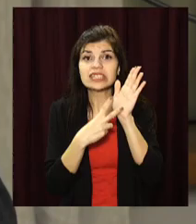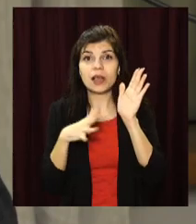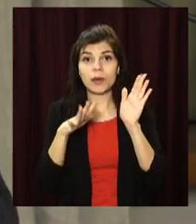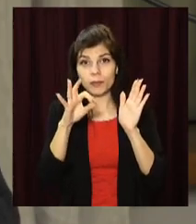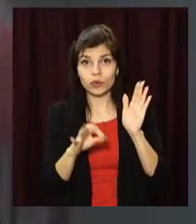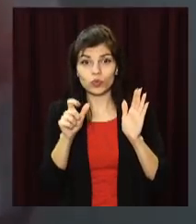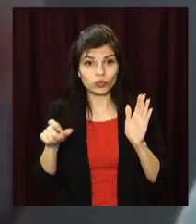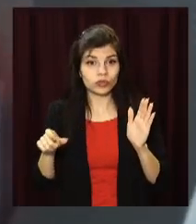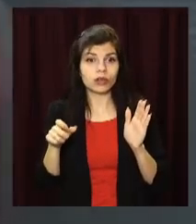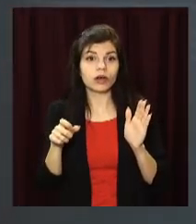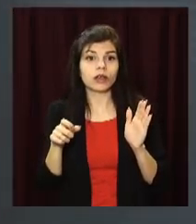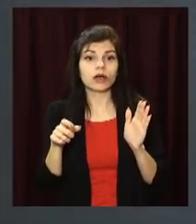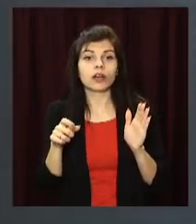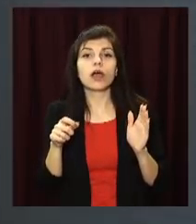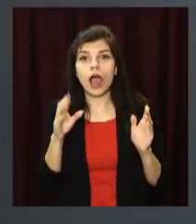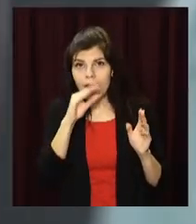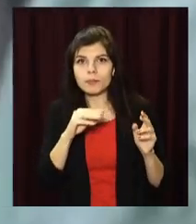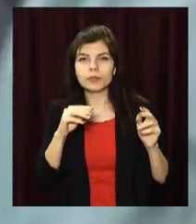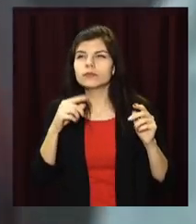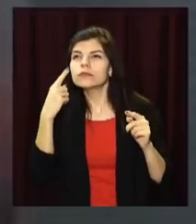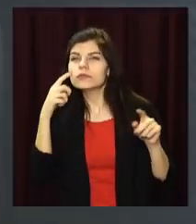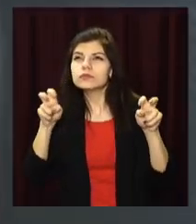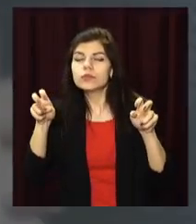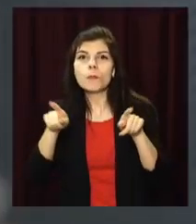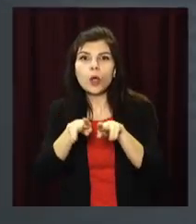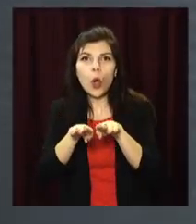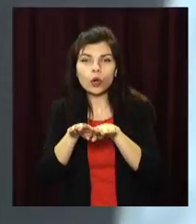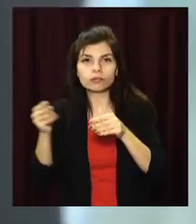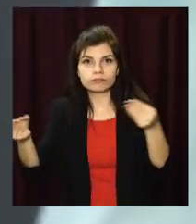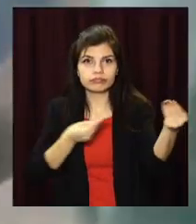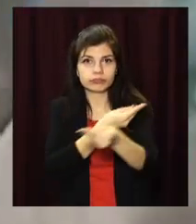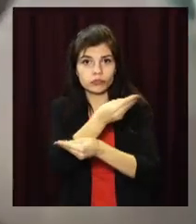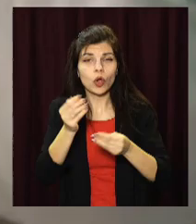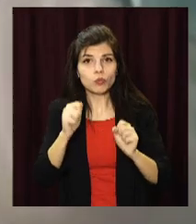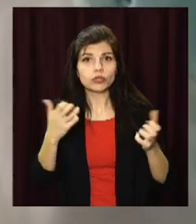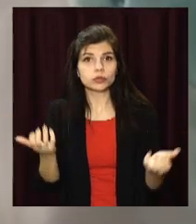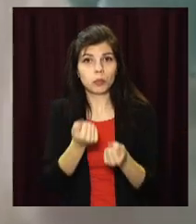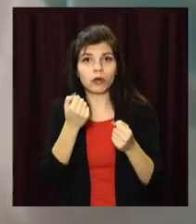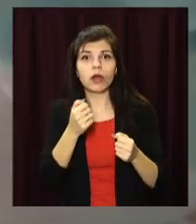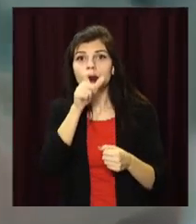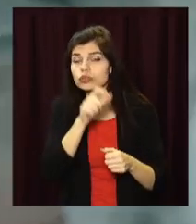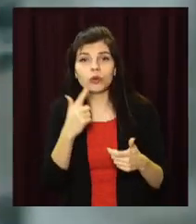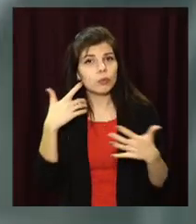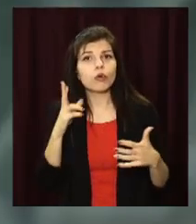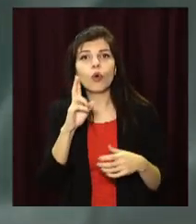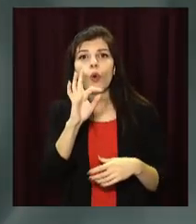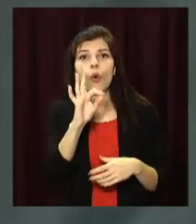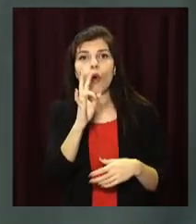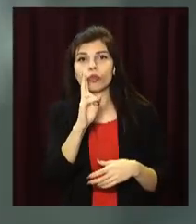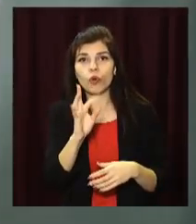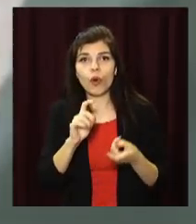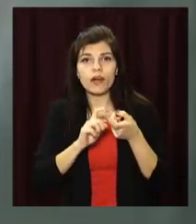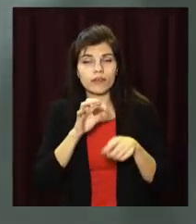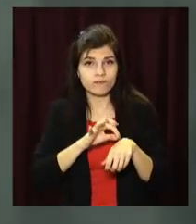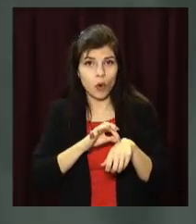донора можна знайти. Трансплантація кісткового мозку може врятувати життянку хворого. За рік в Україні таких операцій потребують